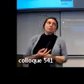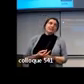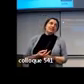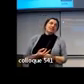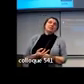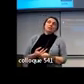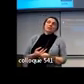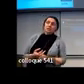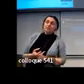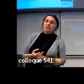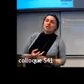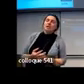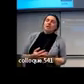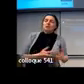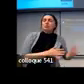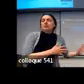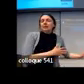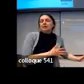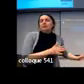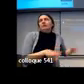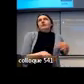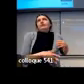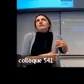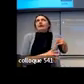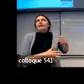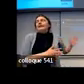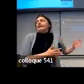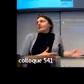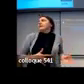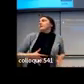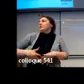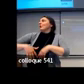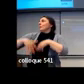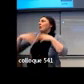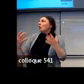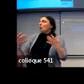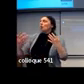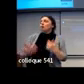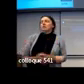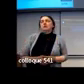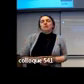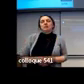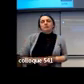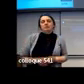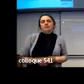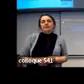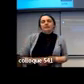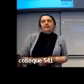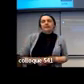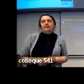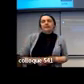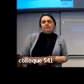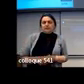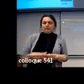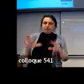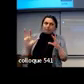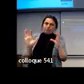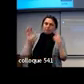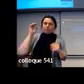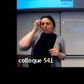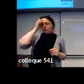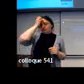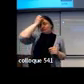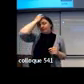avec le dossier de la gestion des données de recherche. Donc, c'est dans les dernières années, c'est vraiment un dossier là, qui est intégré dans